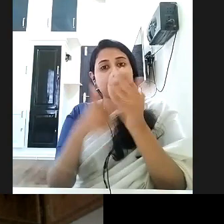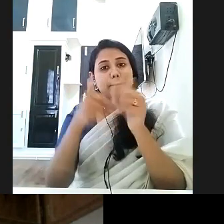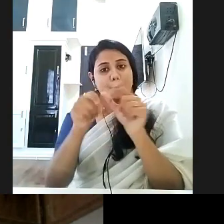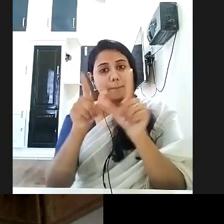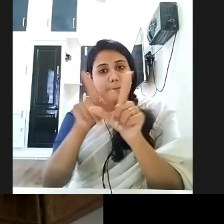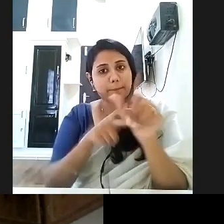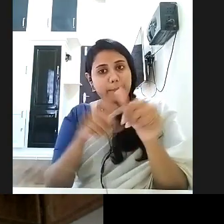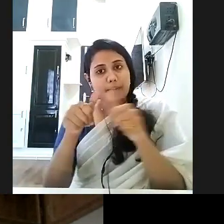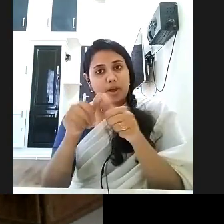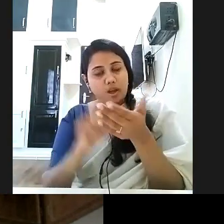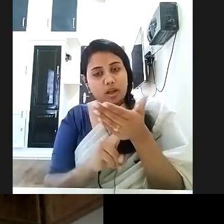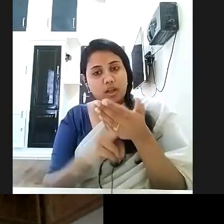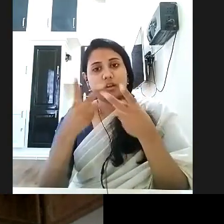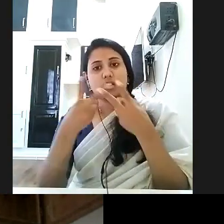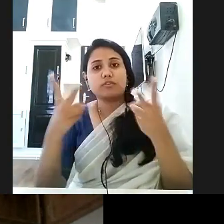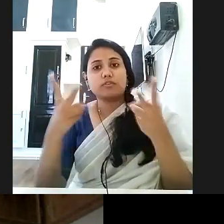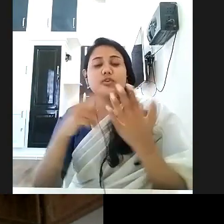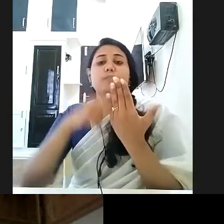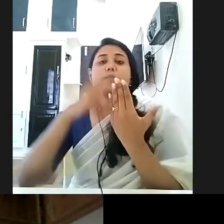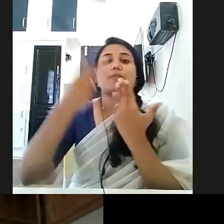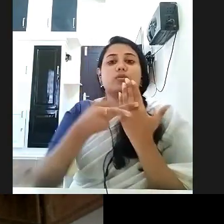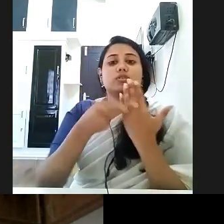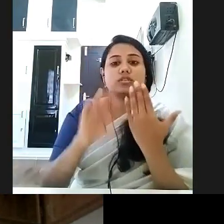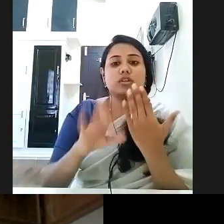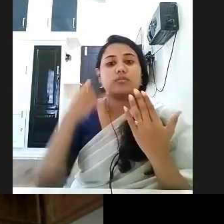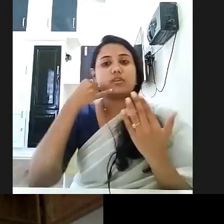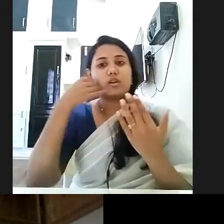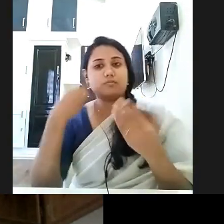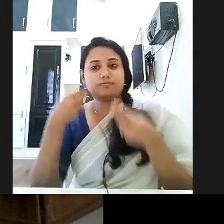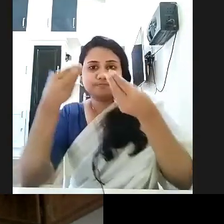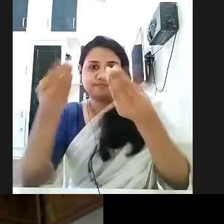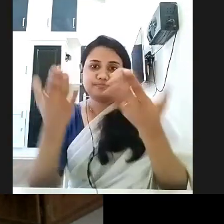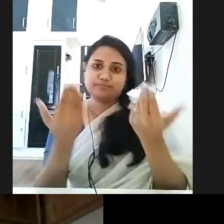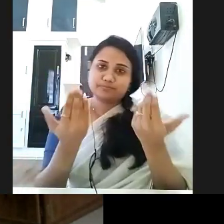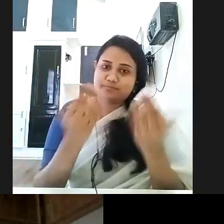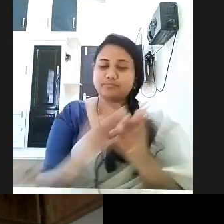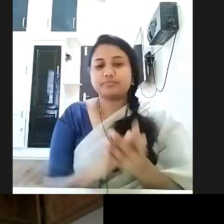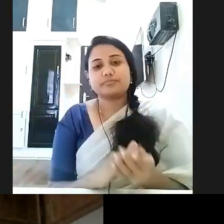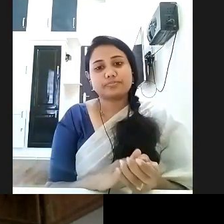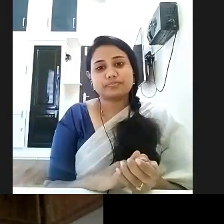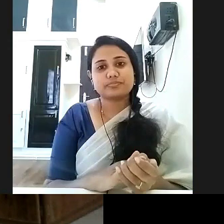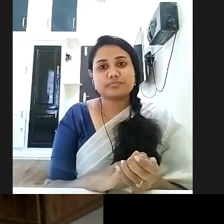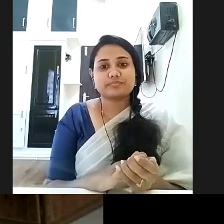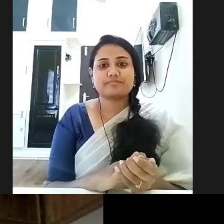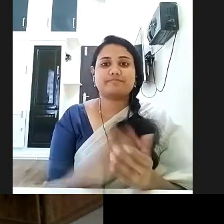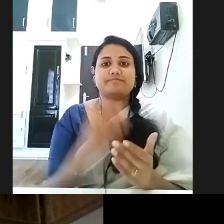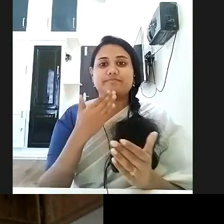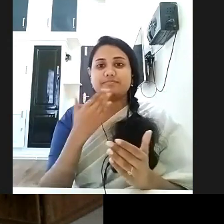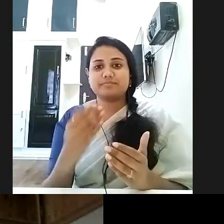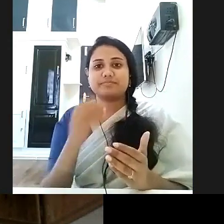അന്നേരം പല കാര്യങ്ങളും നമുക്ക് ചെയ്യാൻ പറ്റും. അന്നേരം നമ്പർ കൊടുത്തോളൂ. ഓക്കെ സർ, ഷുവർ. താങ്ക് യു, താങ്ക്സ് എ ലോട്ട്.